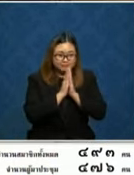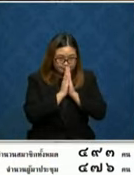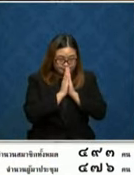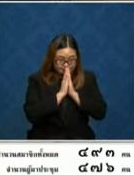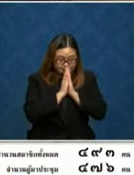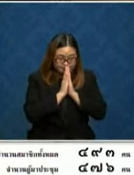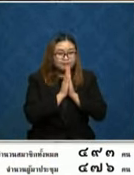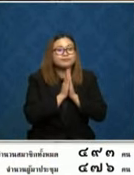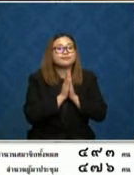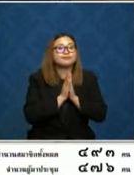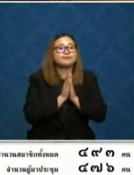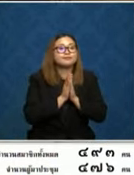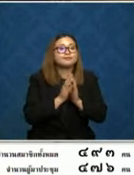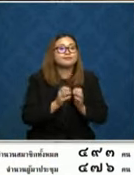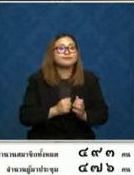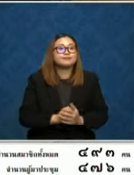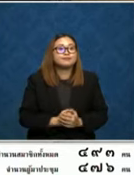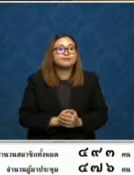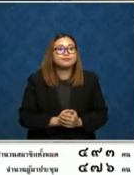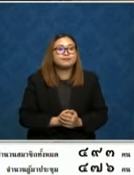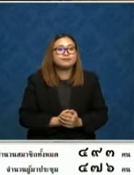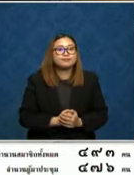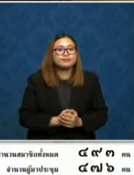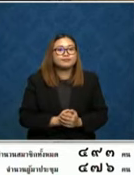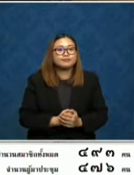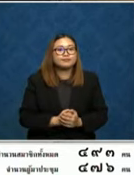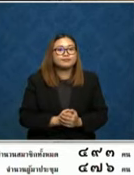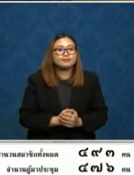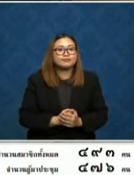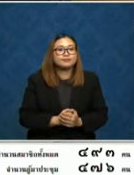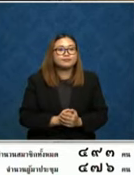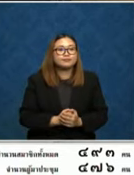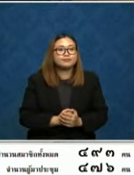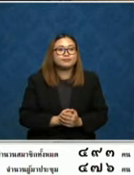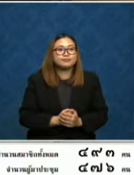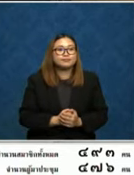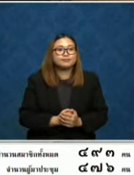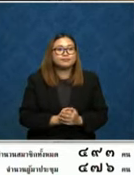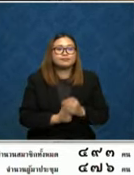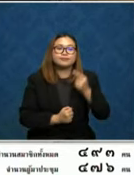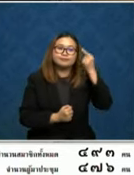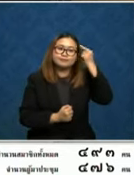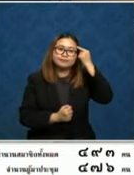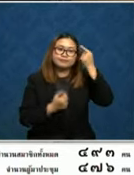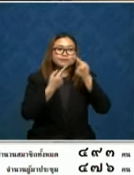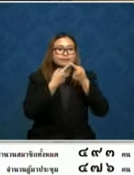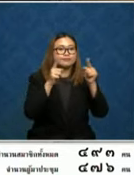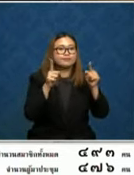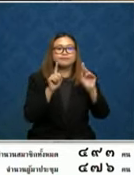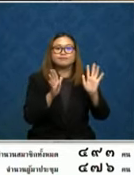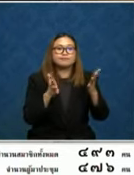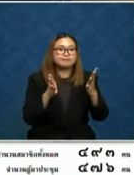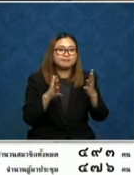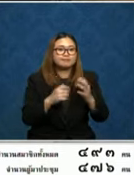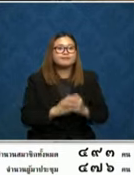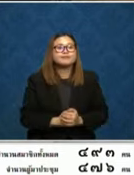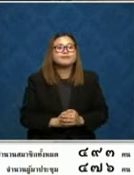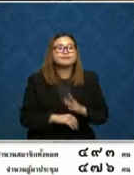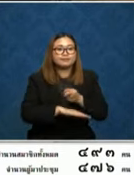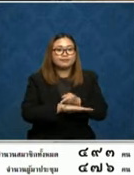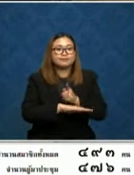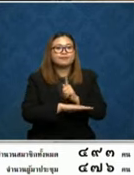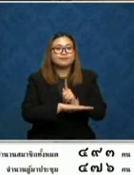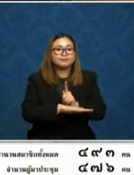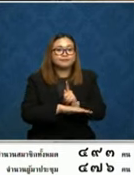งบประมาณนะครับด้วยความรักด้วยความหวังดีไม่ปรารถนาเป็นอย่างอื่นท่านประธานครับผม